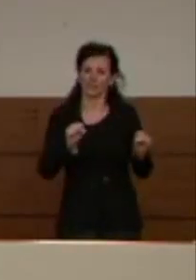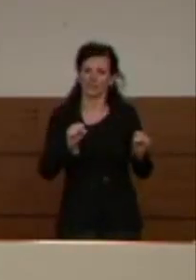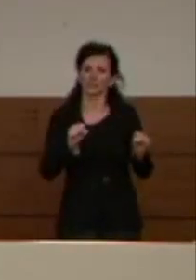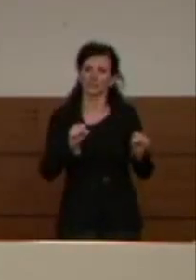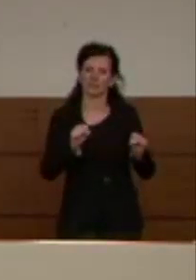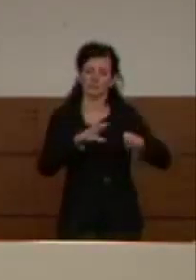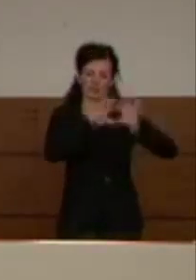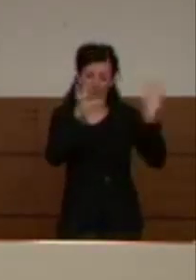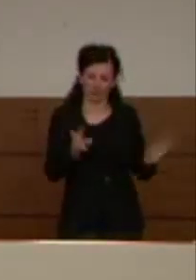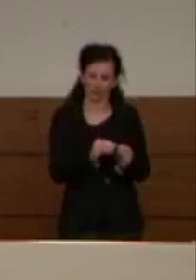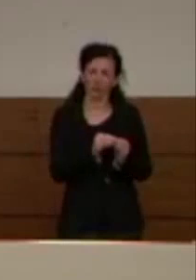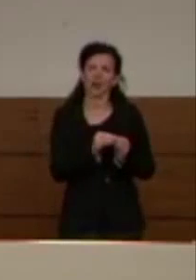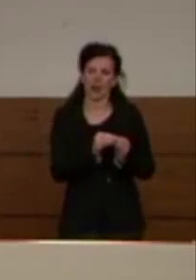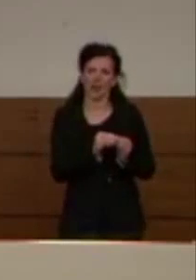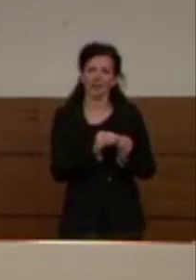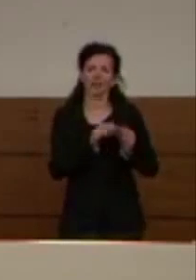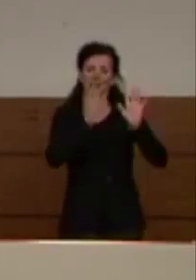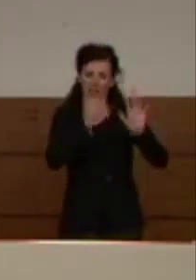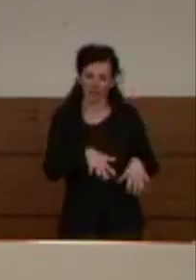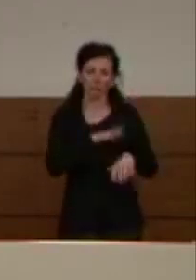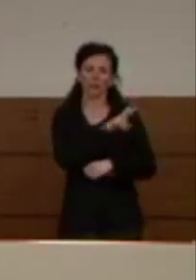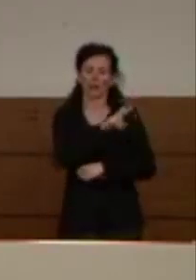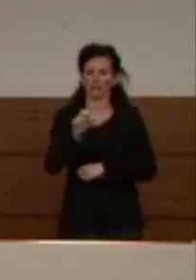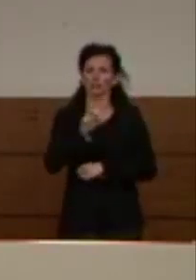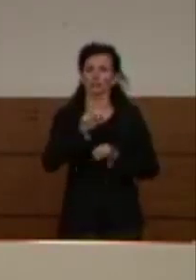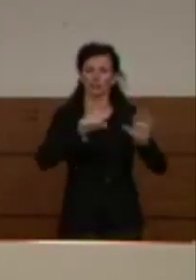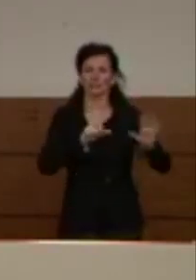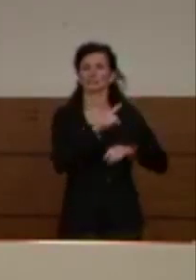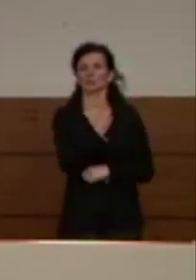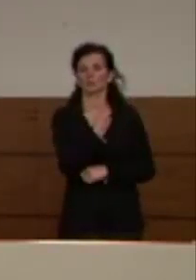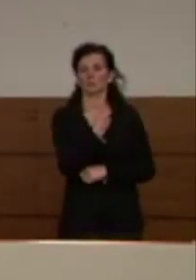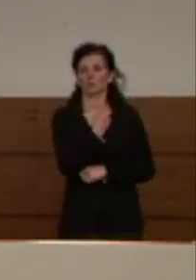il totale dei guariti a 10.361